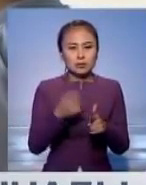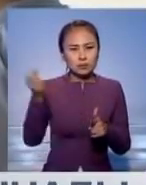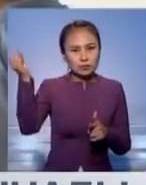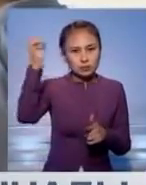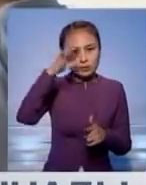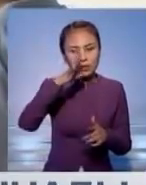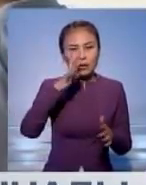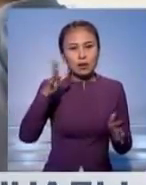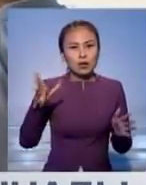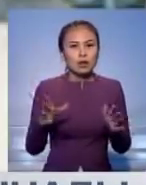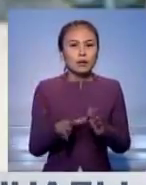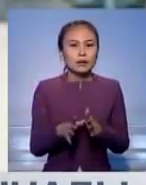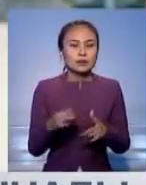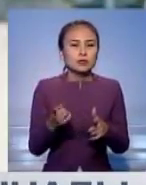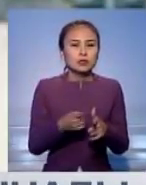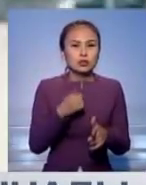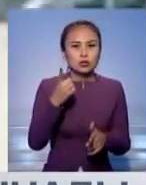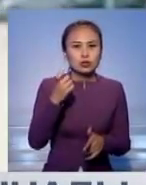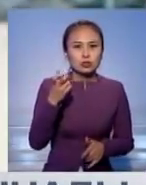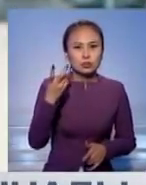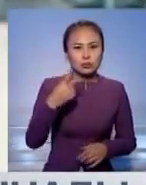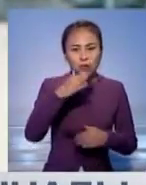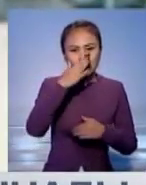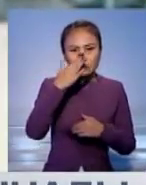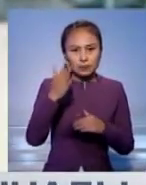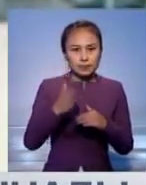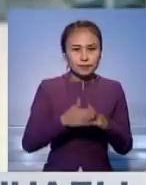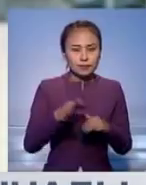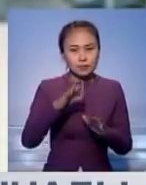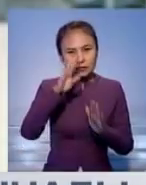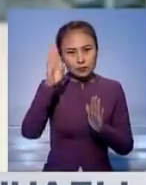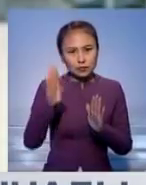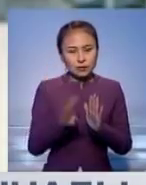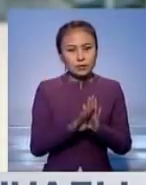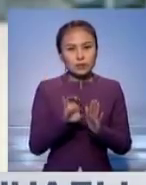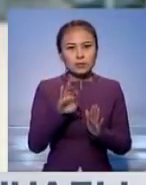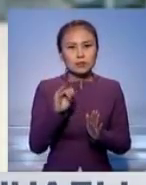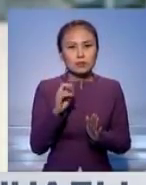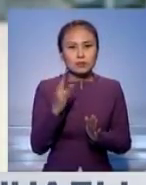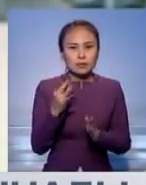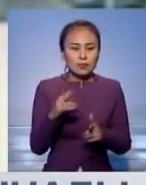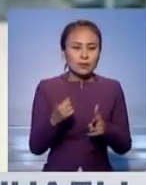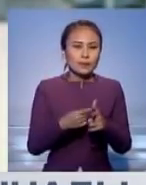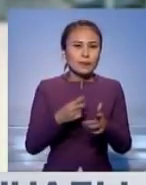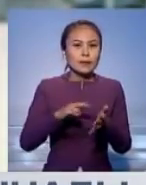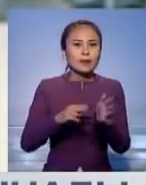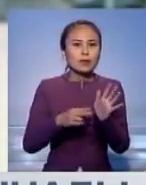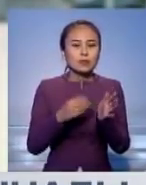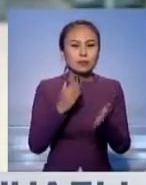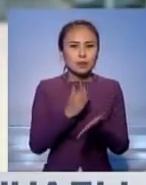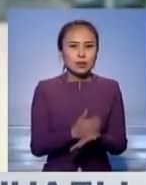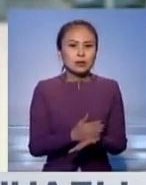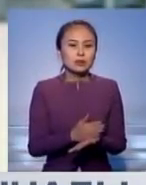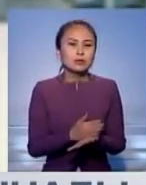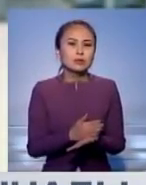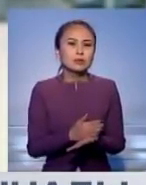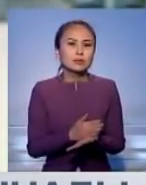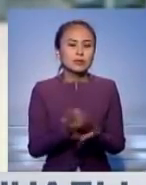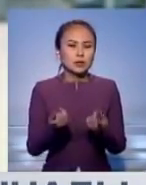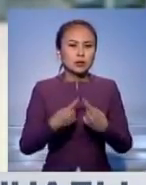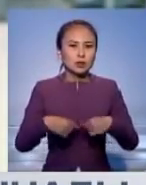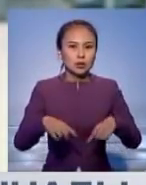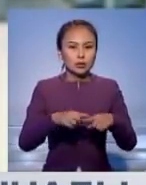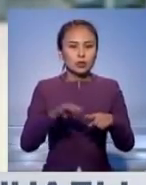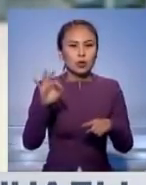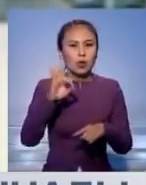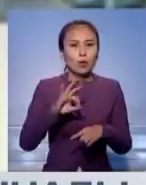станциясынан 220 вольттық тоқ шығару жөнінде подстанцияға қосу жоспарлануда. Бұл жоба аудан